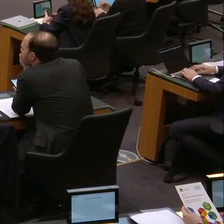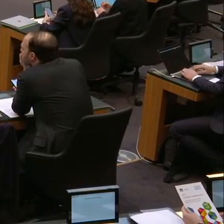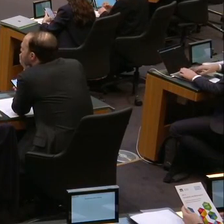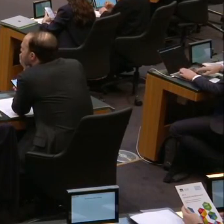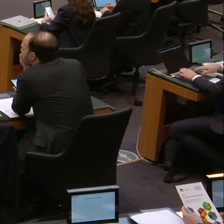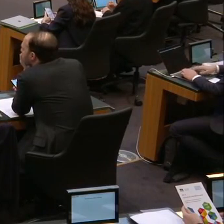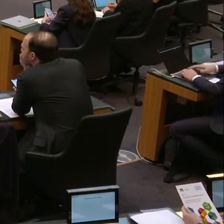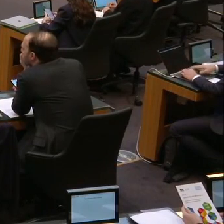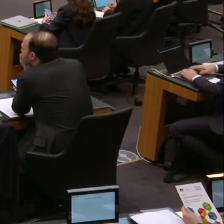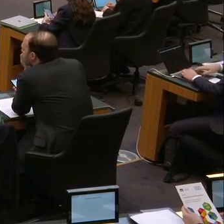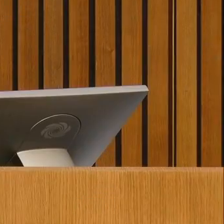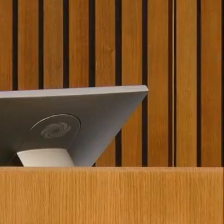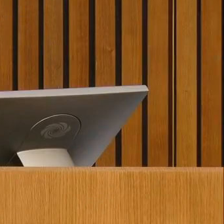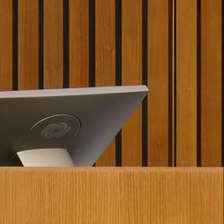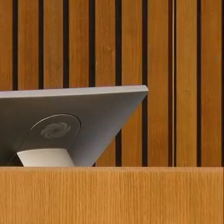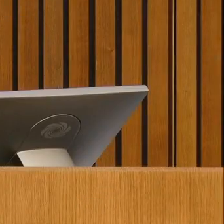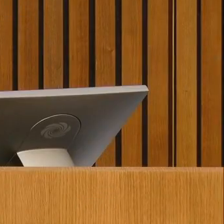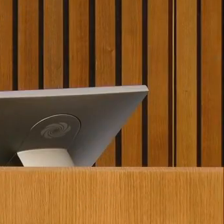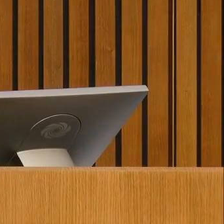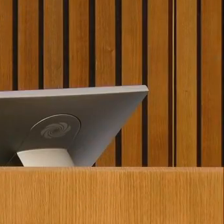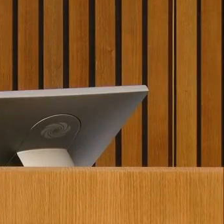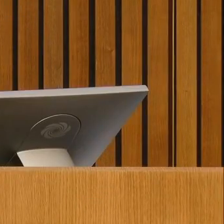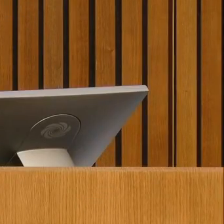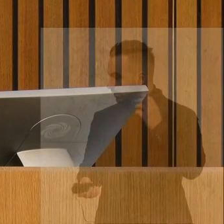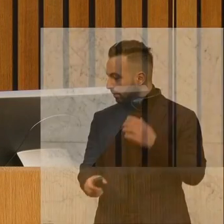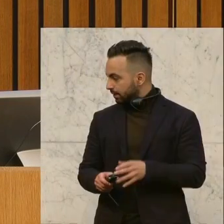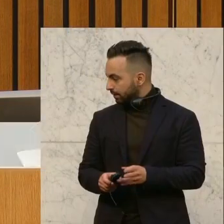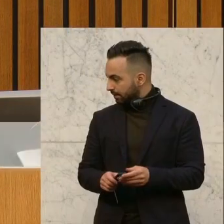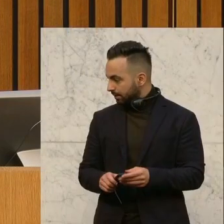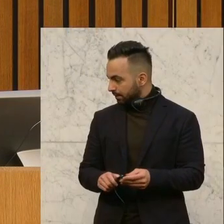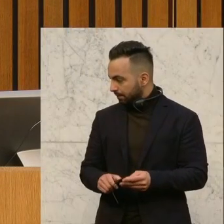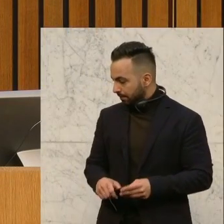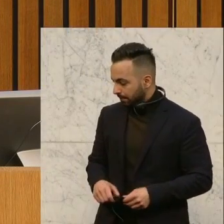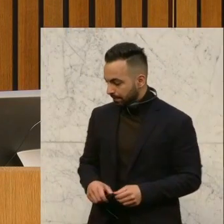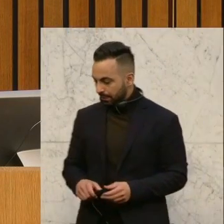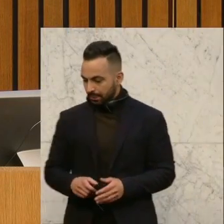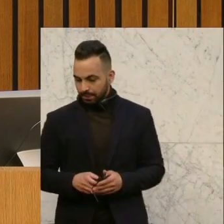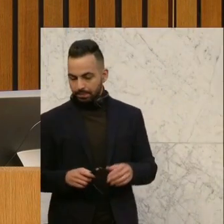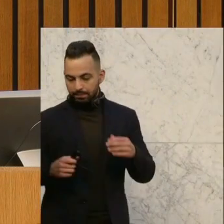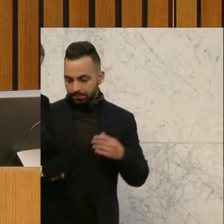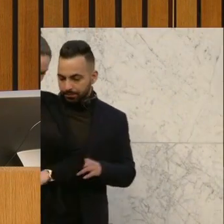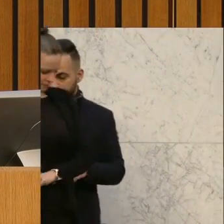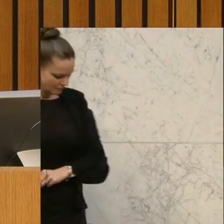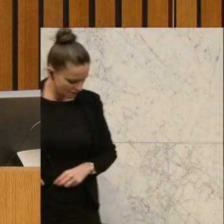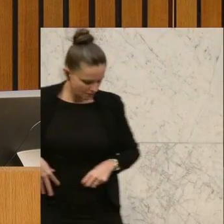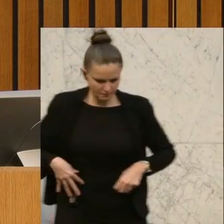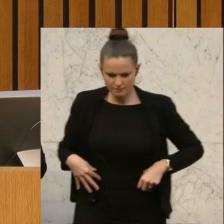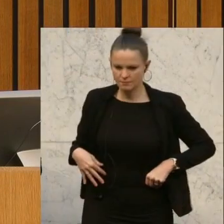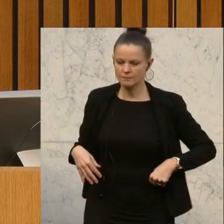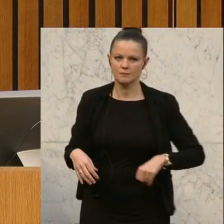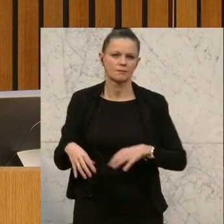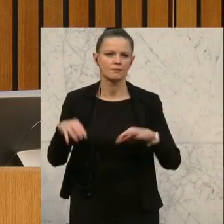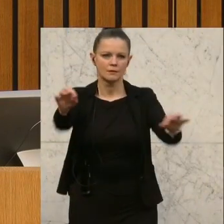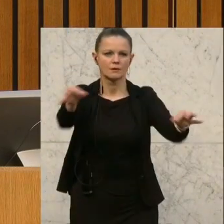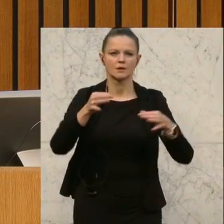Meine sehr geehrten Damen und Herren, die im Herbst im Hofburg gestartete Informationsreihe zu den SDGs der Vereinten